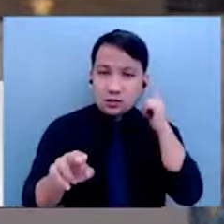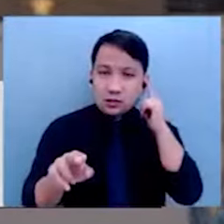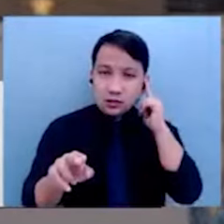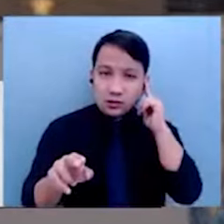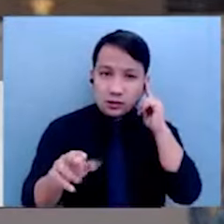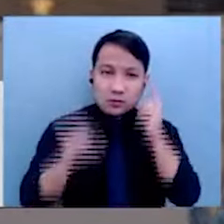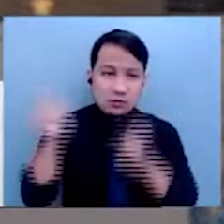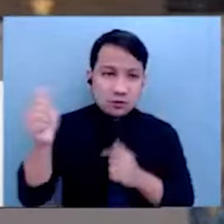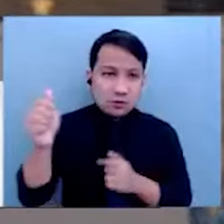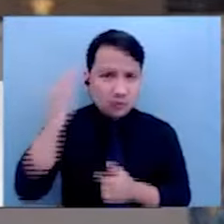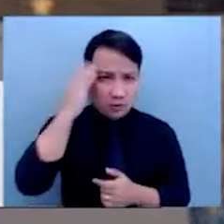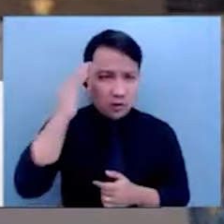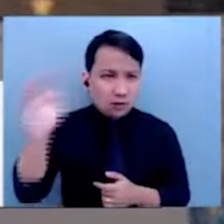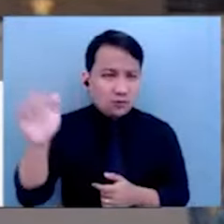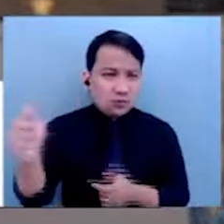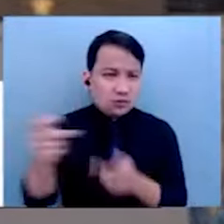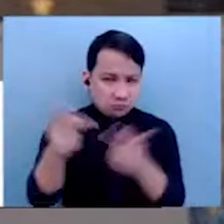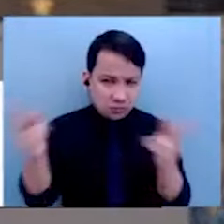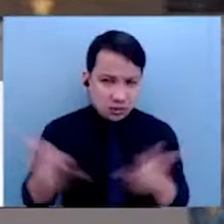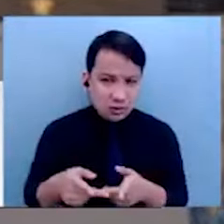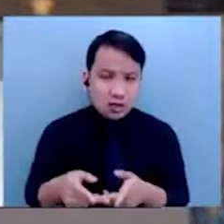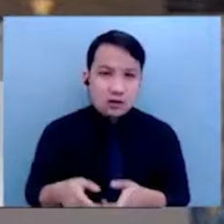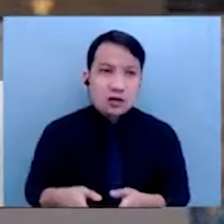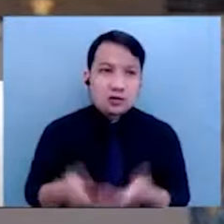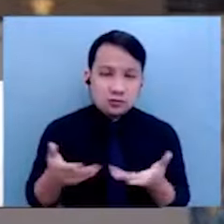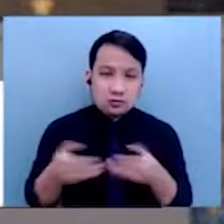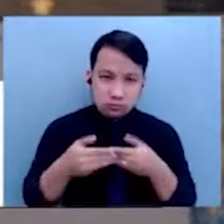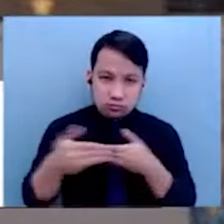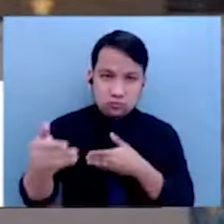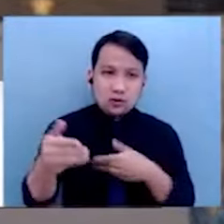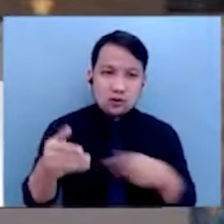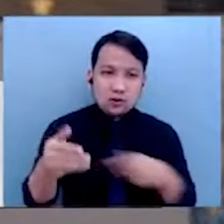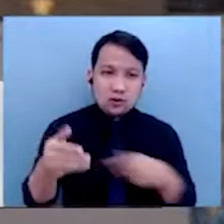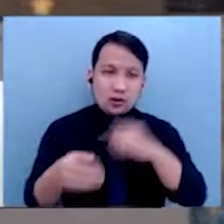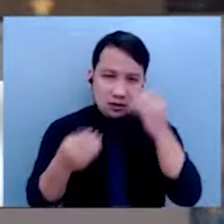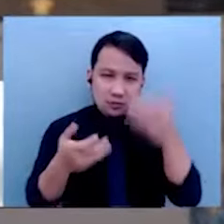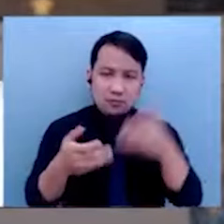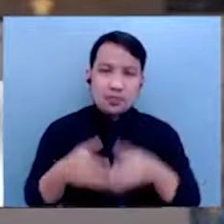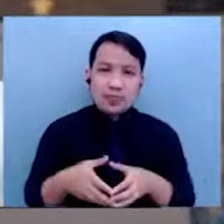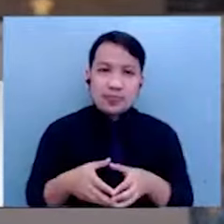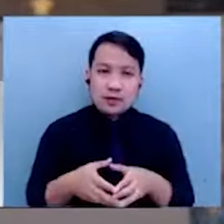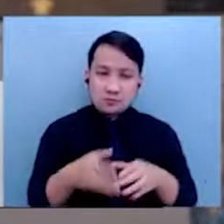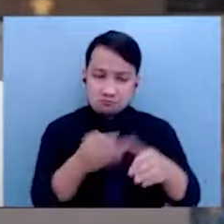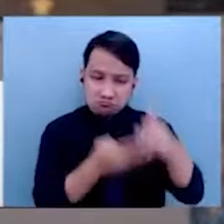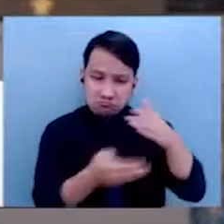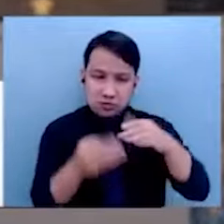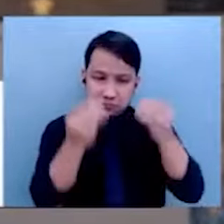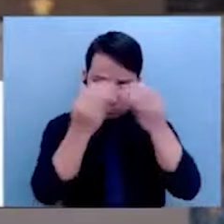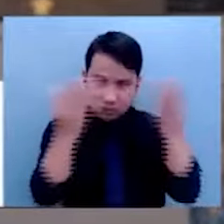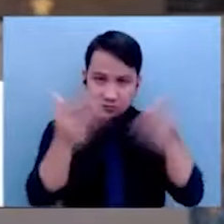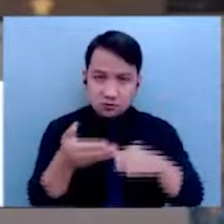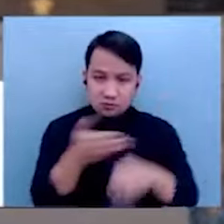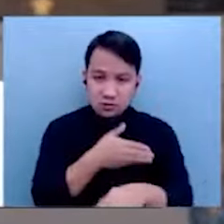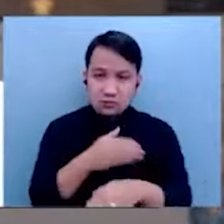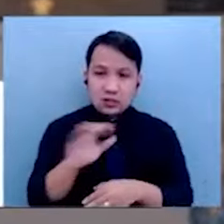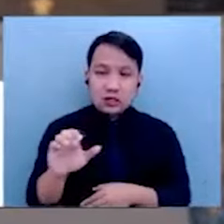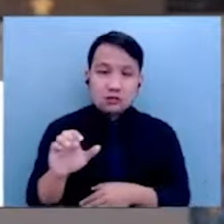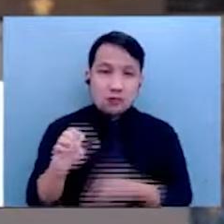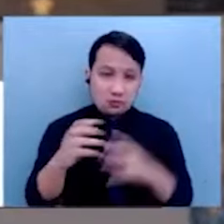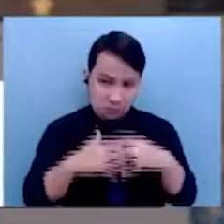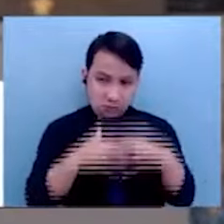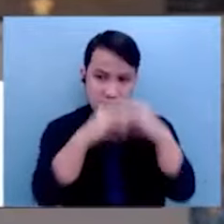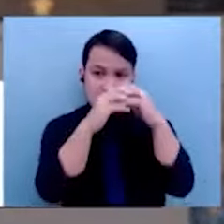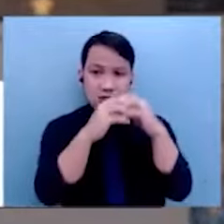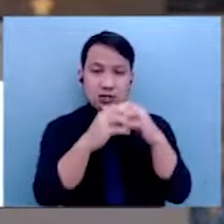po nakakaalam sa kanilang lugar. Kaya yan po ang magiging basis natin bago mag-reclaim sa isang lugar. Ang tao